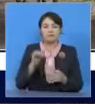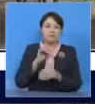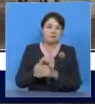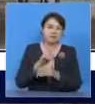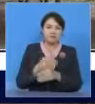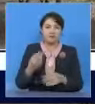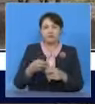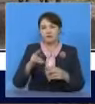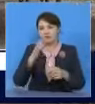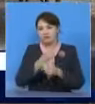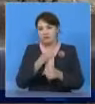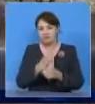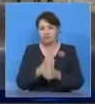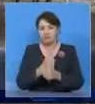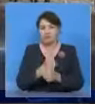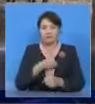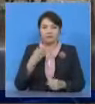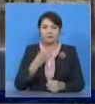данную работу и